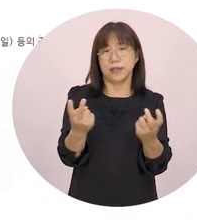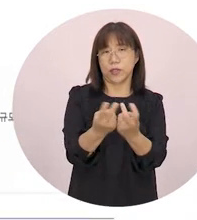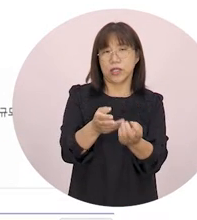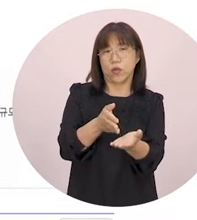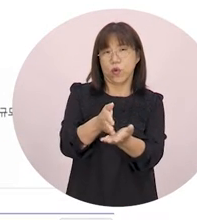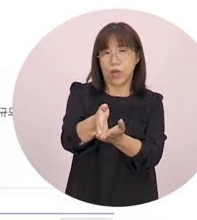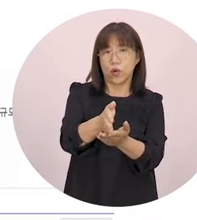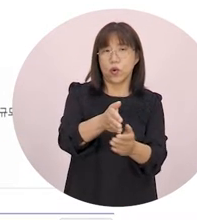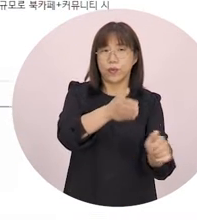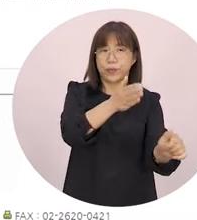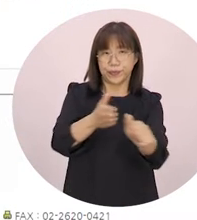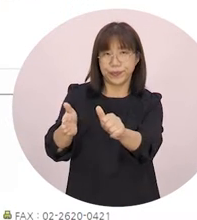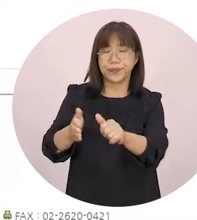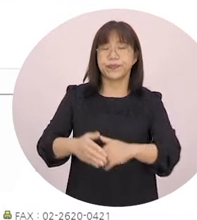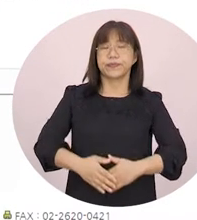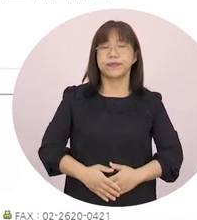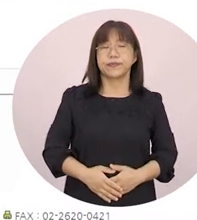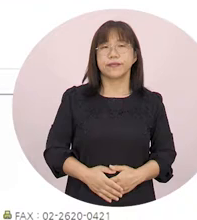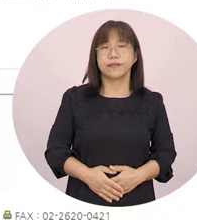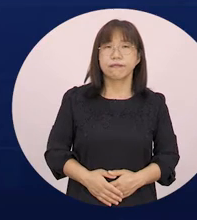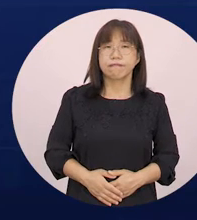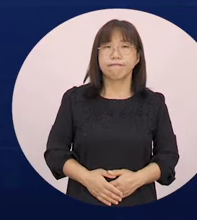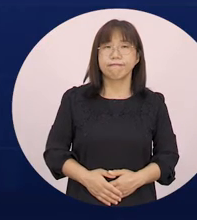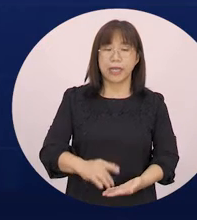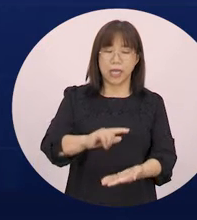정책과로 문의하면 됩니다.